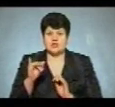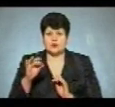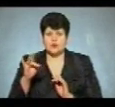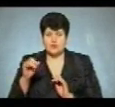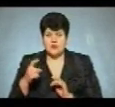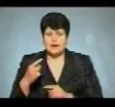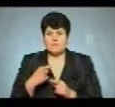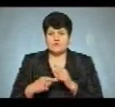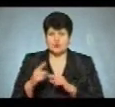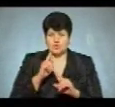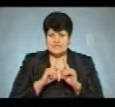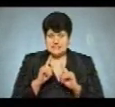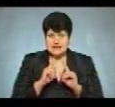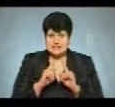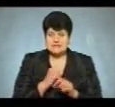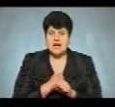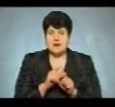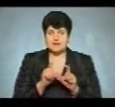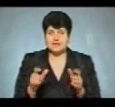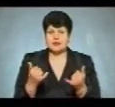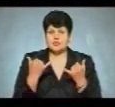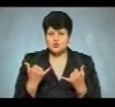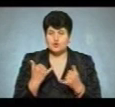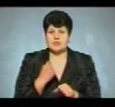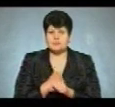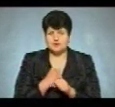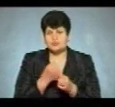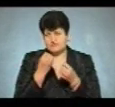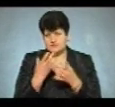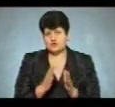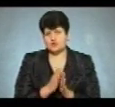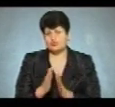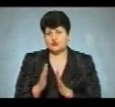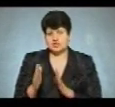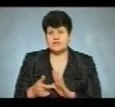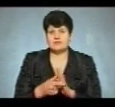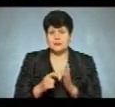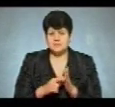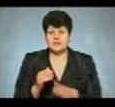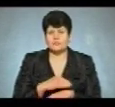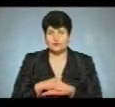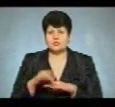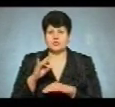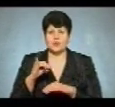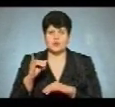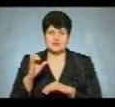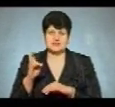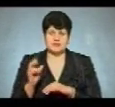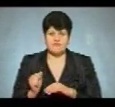повернулась із виїзної сесії, аптека сьогодні працює у звичному режимі в приміщенні на вулиці Руська у